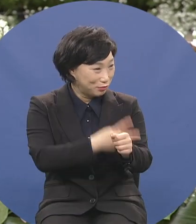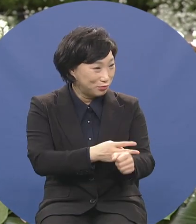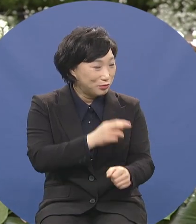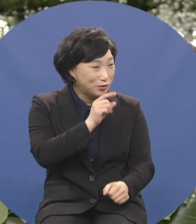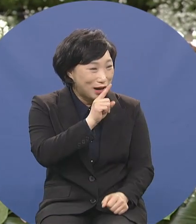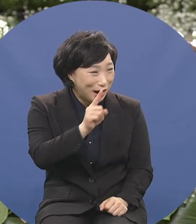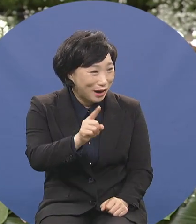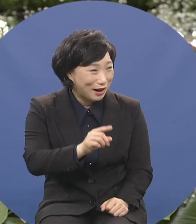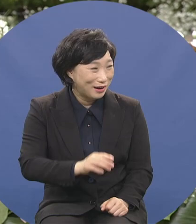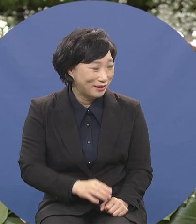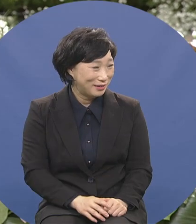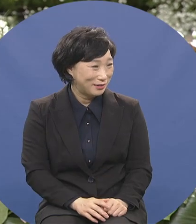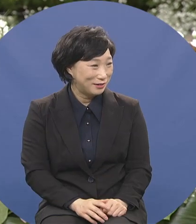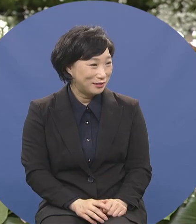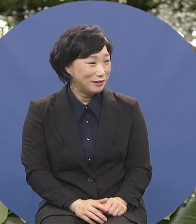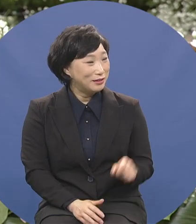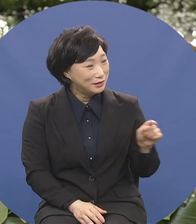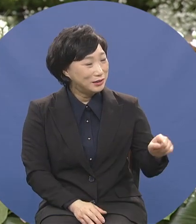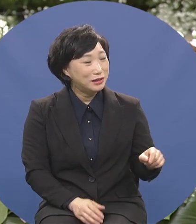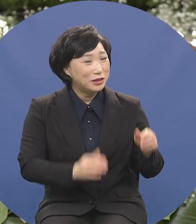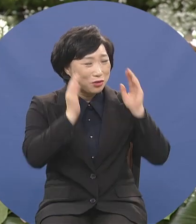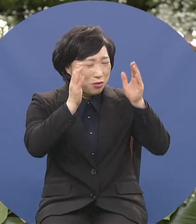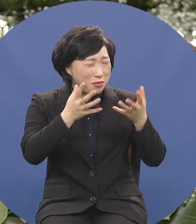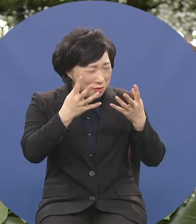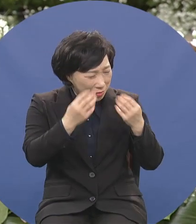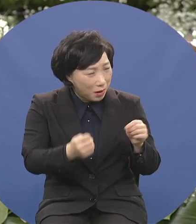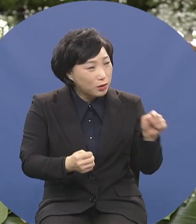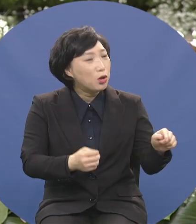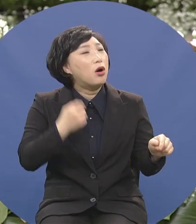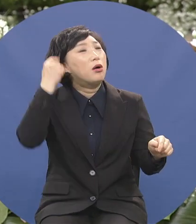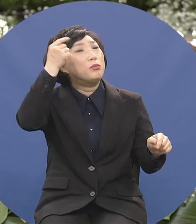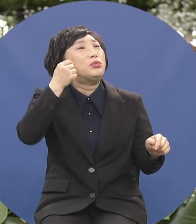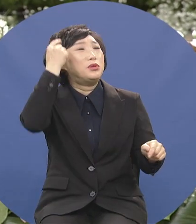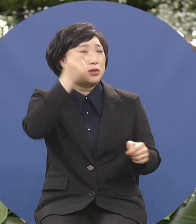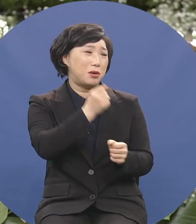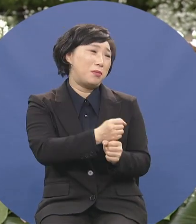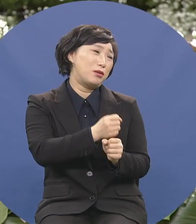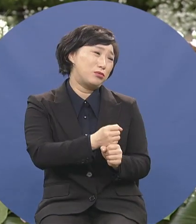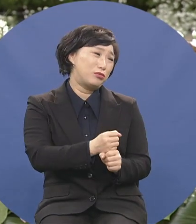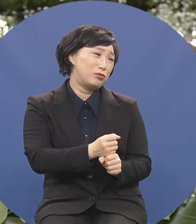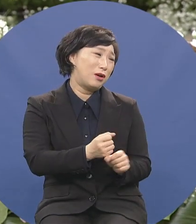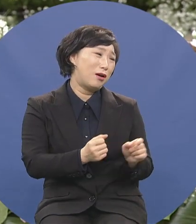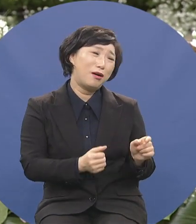바울아, 네 학문이들을 미치게 했구나.